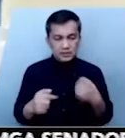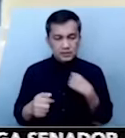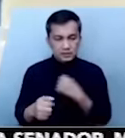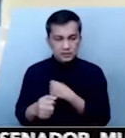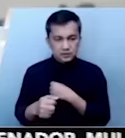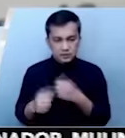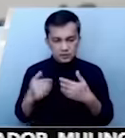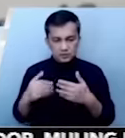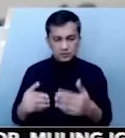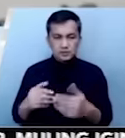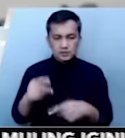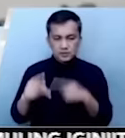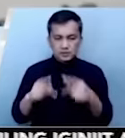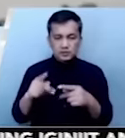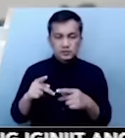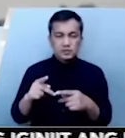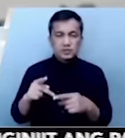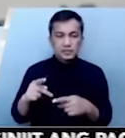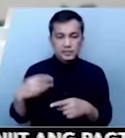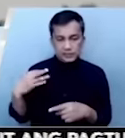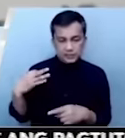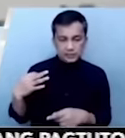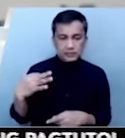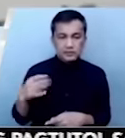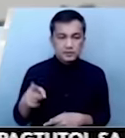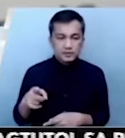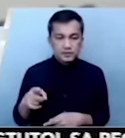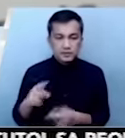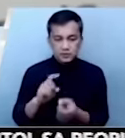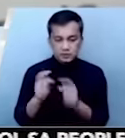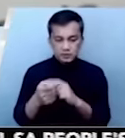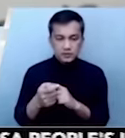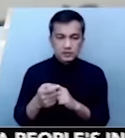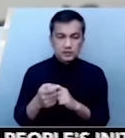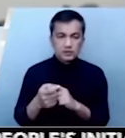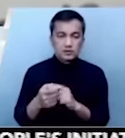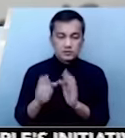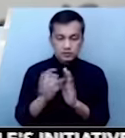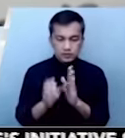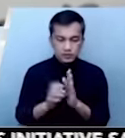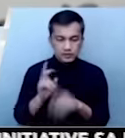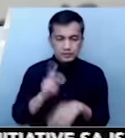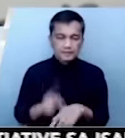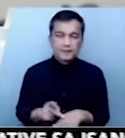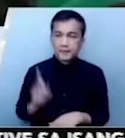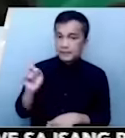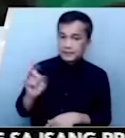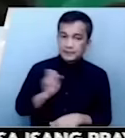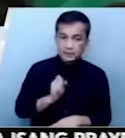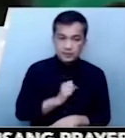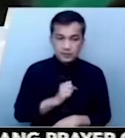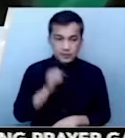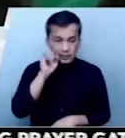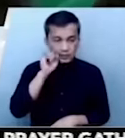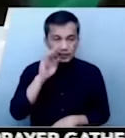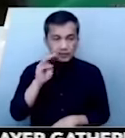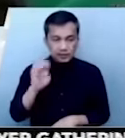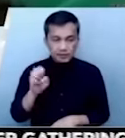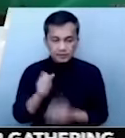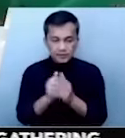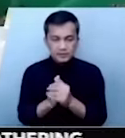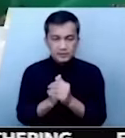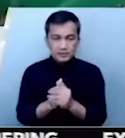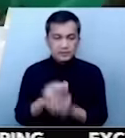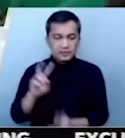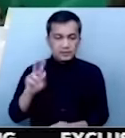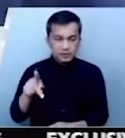na People's Initiative para baguhin ang konstitusyon ng Pilipinas. Ipinagdasal din ni Senadora Marcos si Vice President Sara Duterte